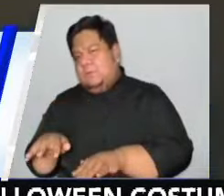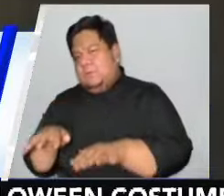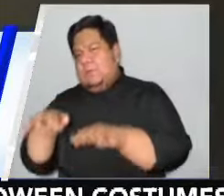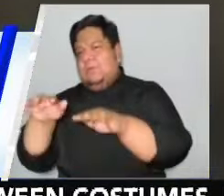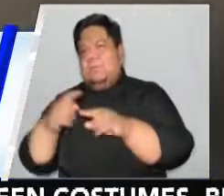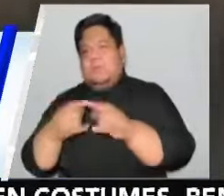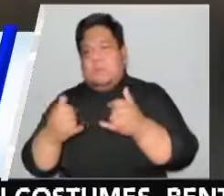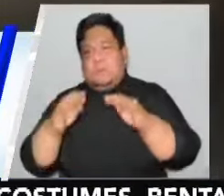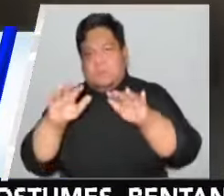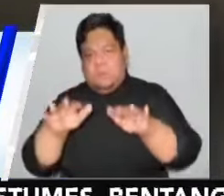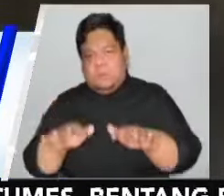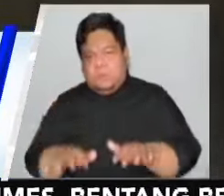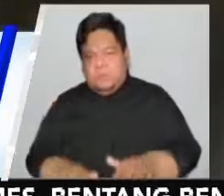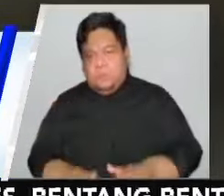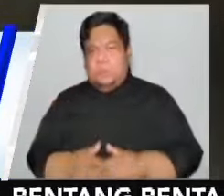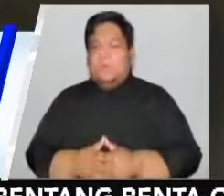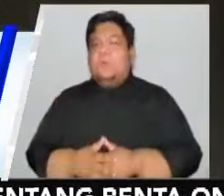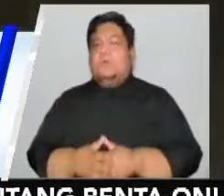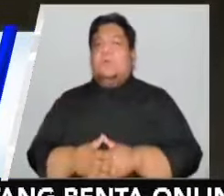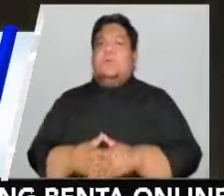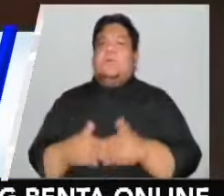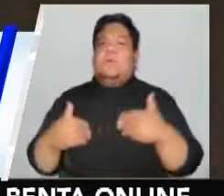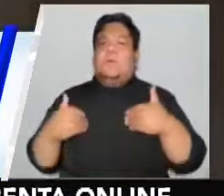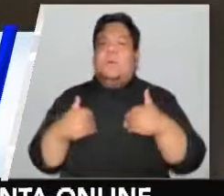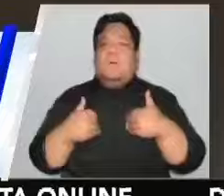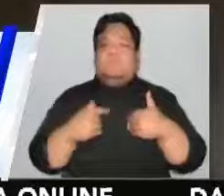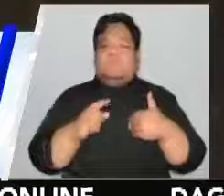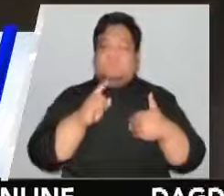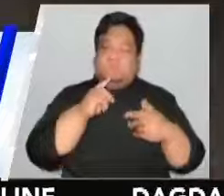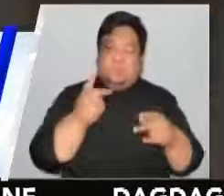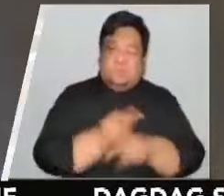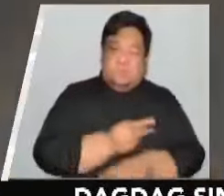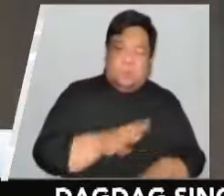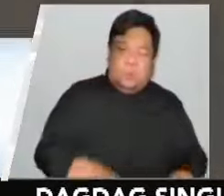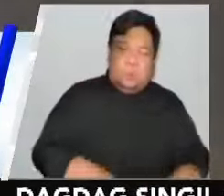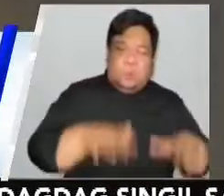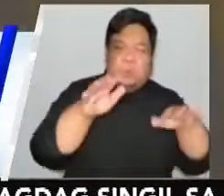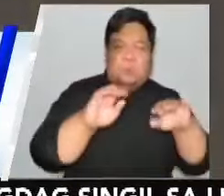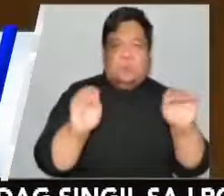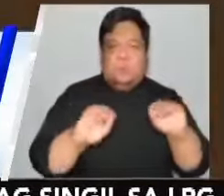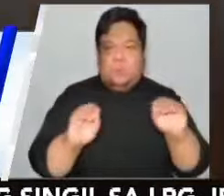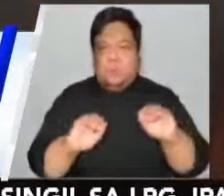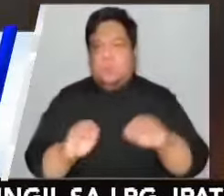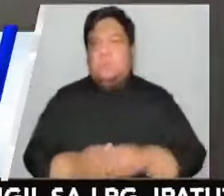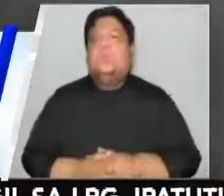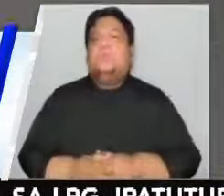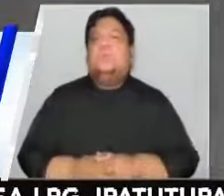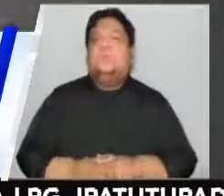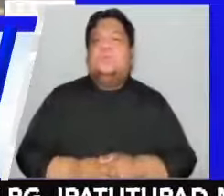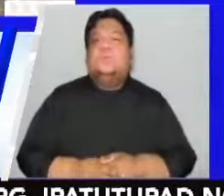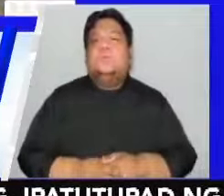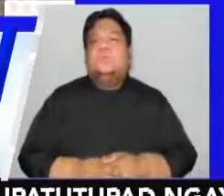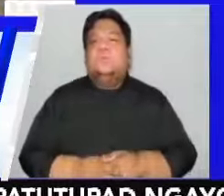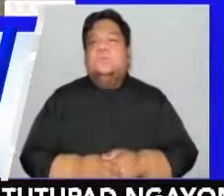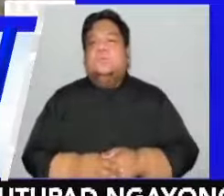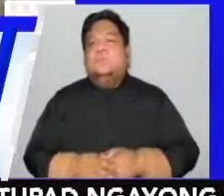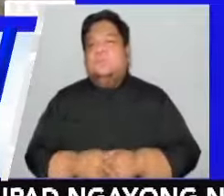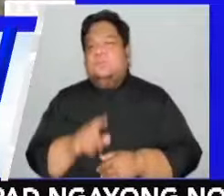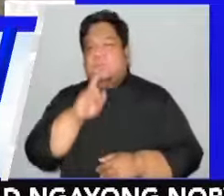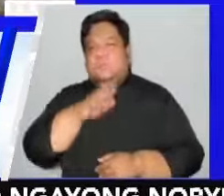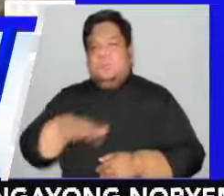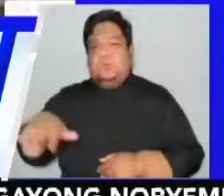tayo nakita mga flooded areas dito. Yung maganda lang parang dito. Yung mga dinana natin from Taichung all the way to Taipei City. Wala naman tayo nakita